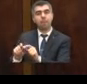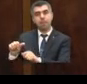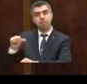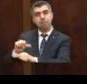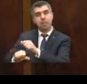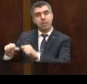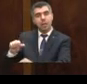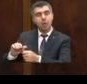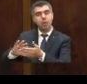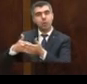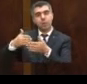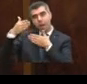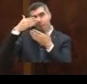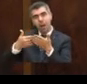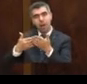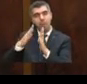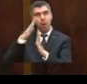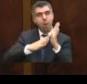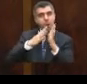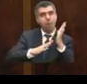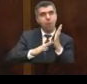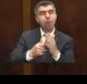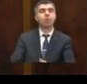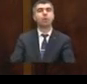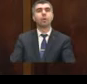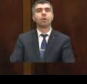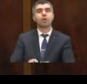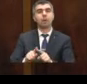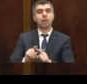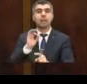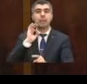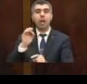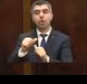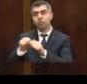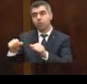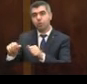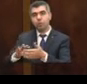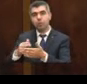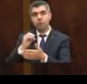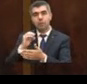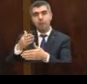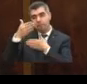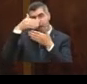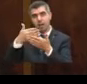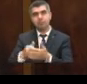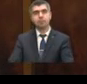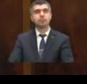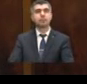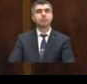جميعا مواطنين ومؤسسات بإعطاء الأفضلية للمنتوجات الوطنية.